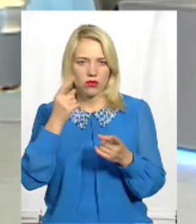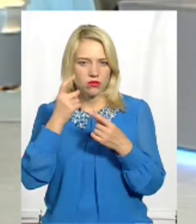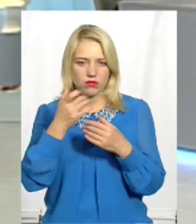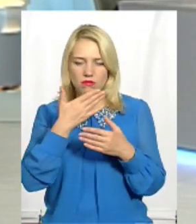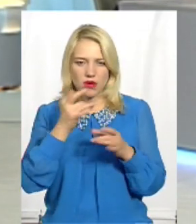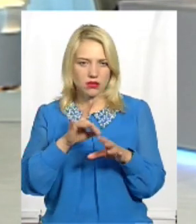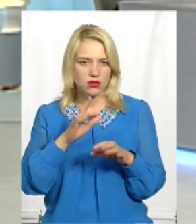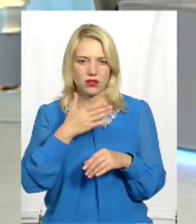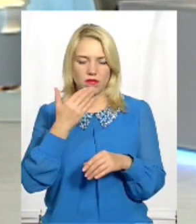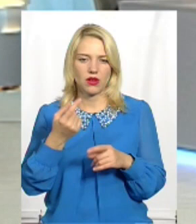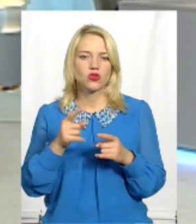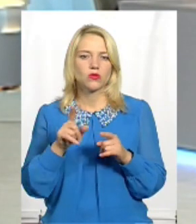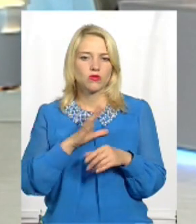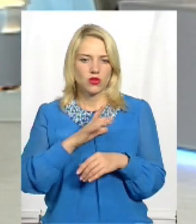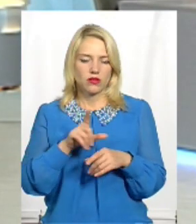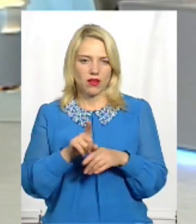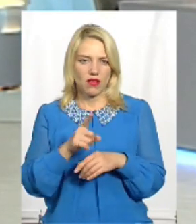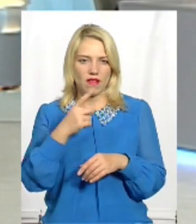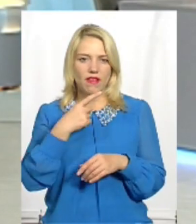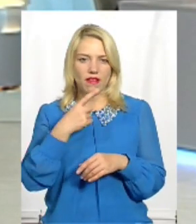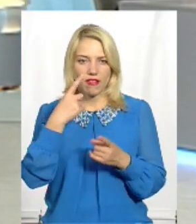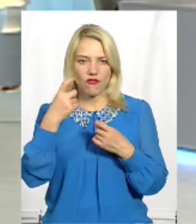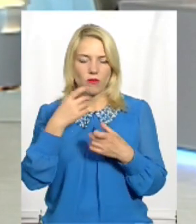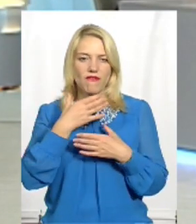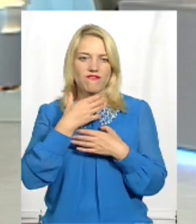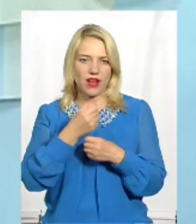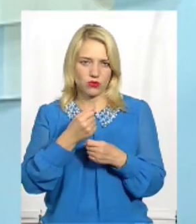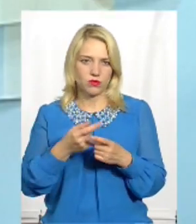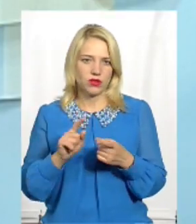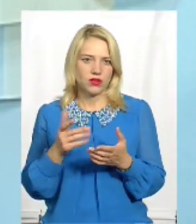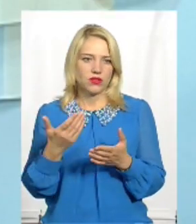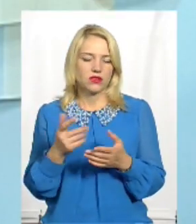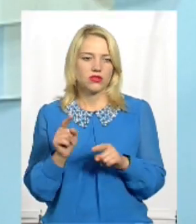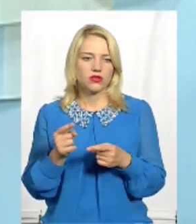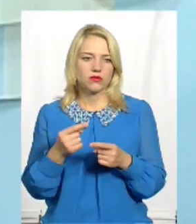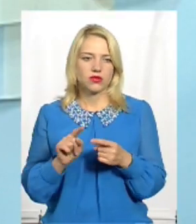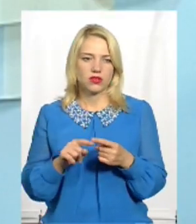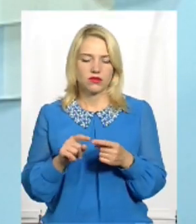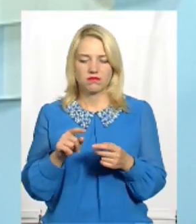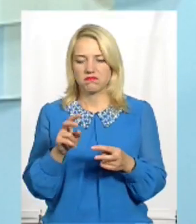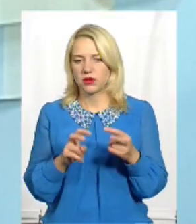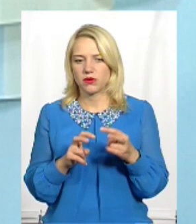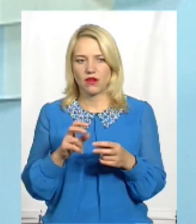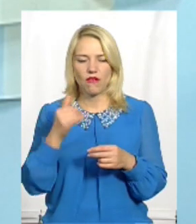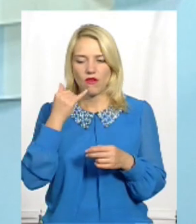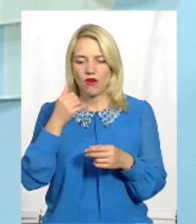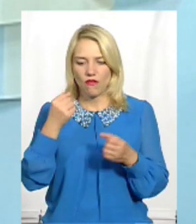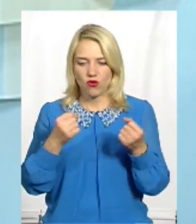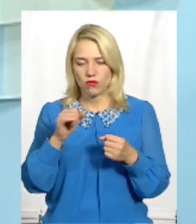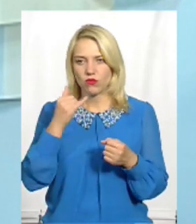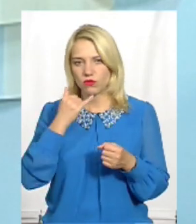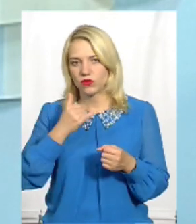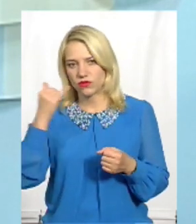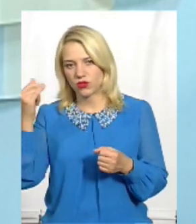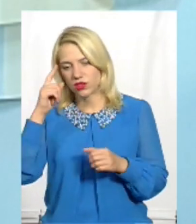інформаційний вакуум? Чому їм не донесли інформацію? Ну, це має доносити керівництво підприємства. Так само може водій подзвонити в диспетчерську